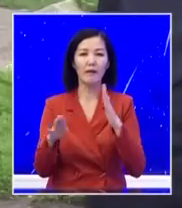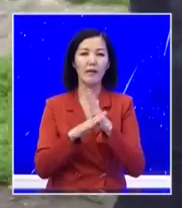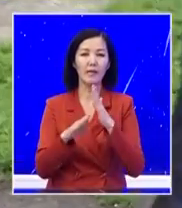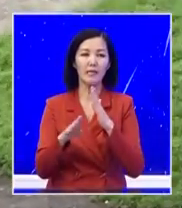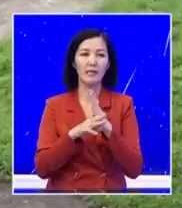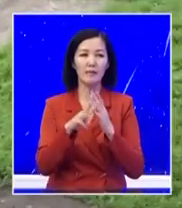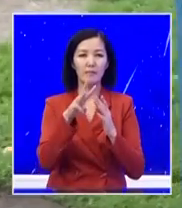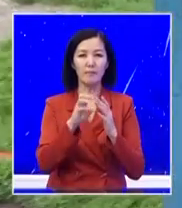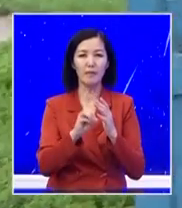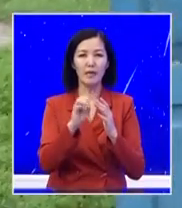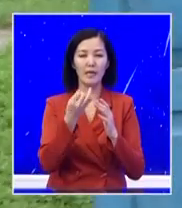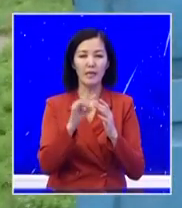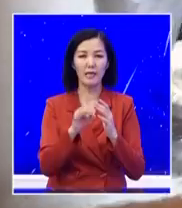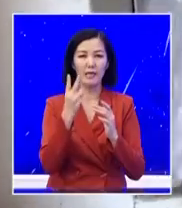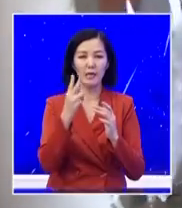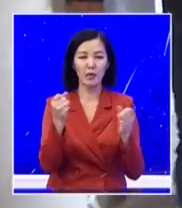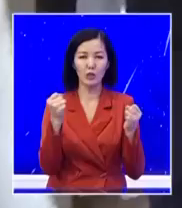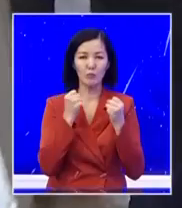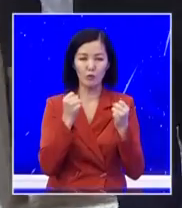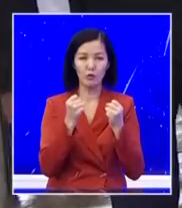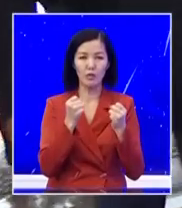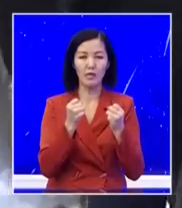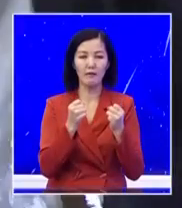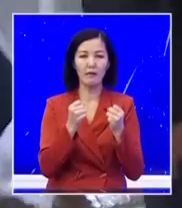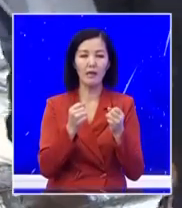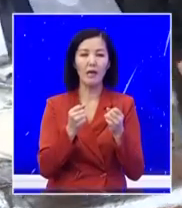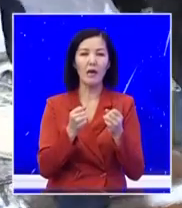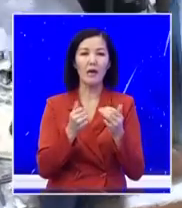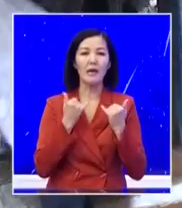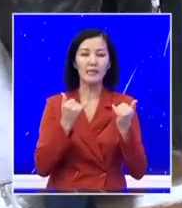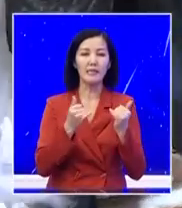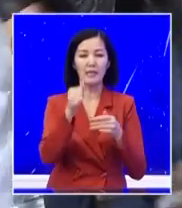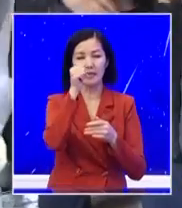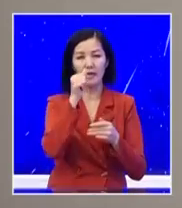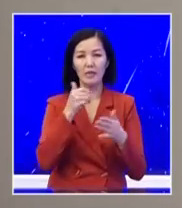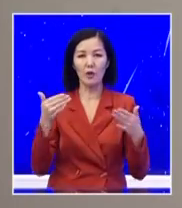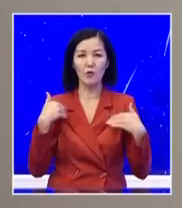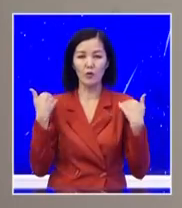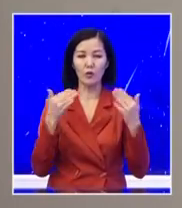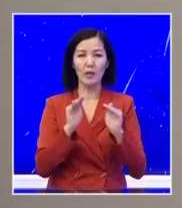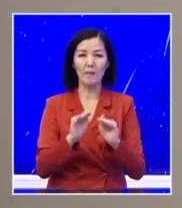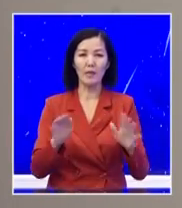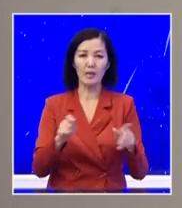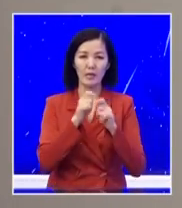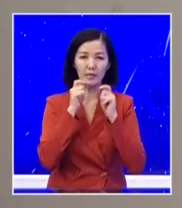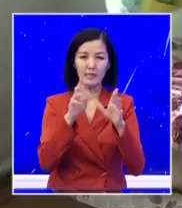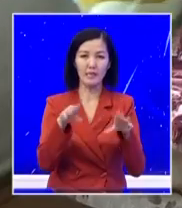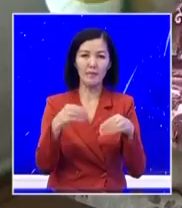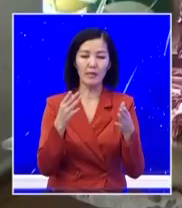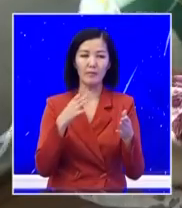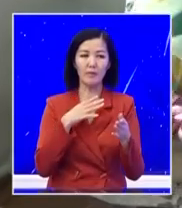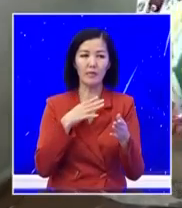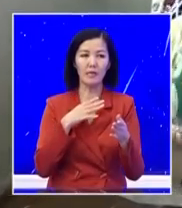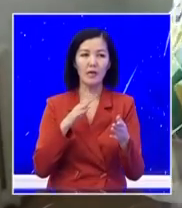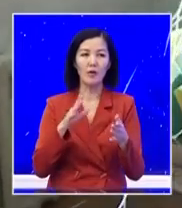чемпионы Мерей Сүйіновке бұйырды. Қос спортшы қасиетті Рамазан айымен құттықтай барып, балаларға сый сияпатын үлестірді.